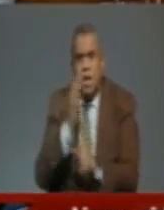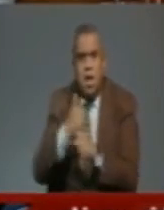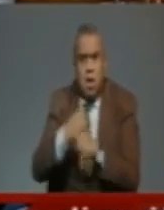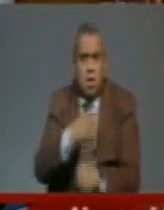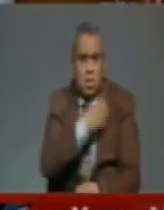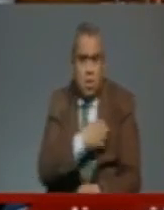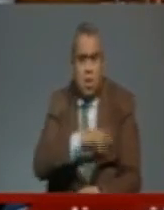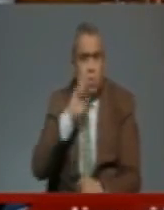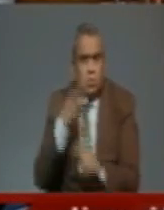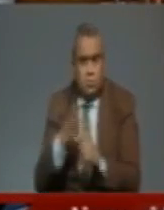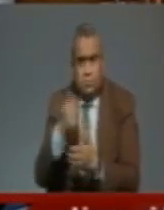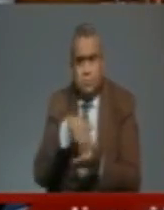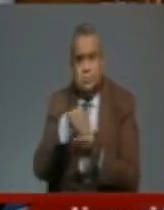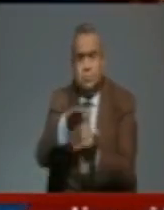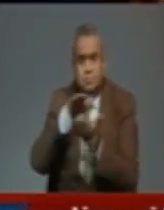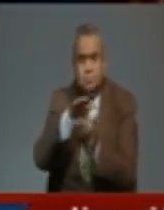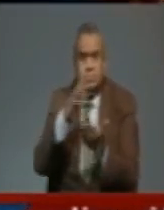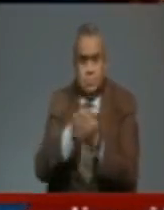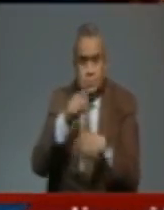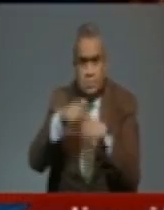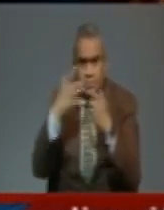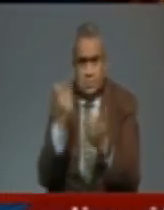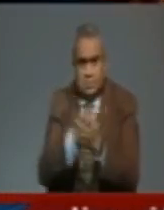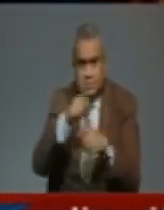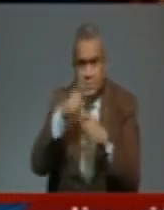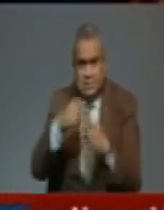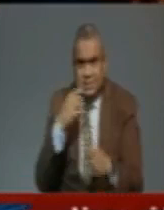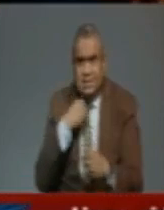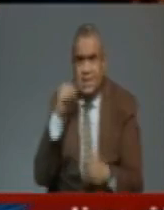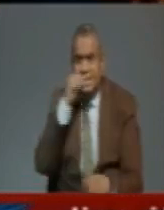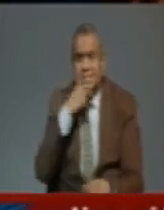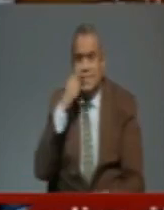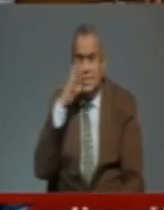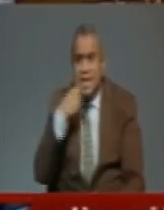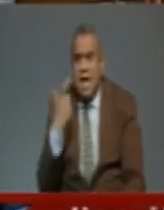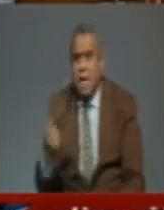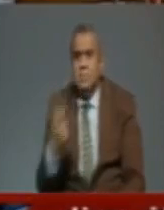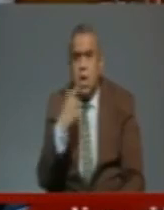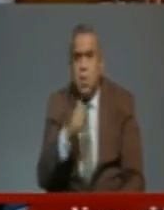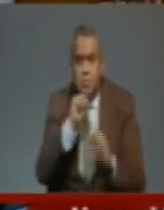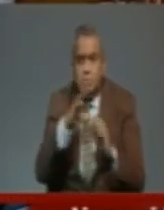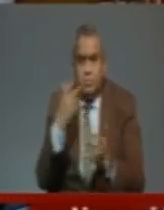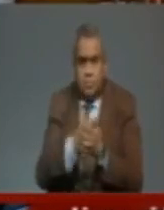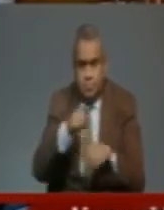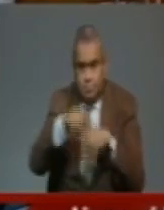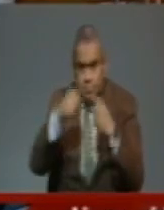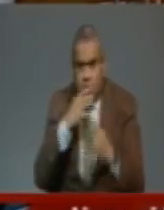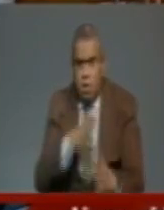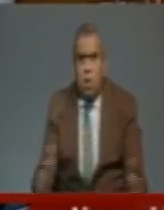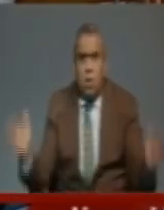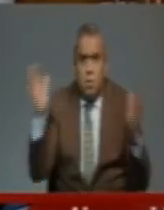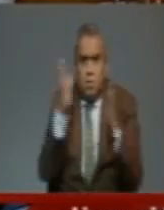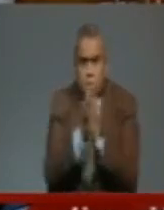النهارده بتصدر من على محطه سي ام اي 55 كلها ساتك بتتجمع هنا دلوقتي، بنعمل